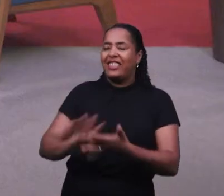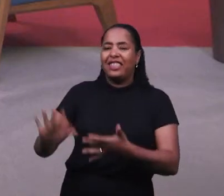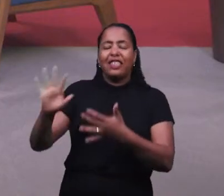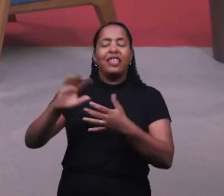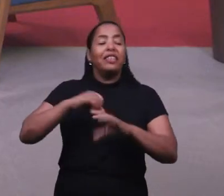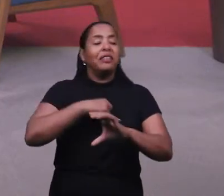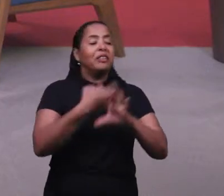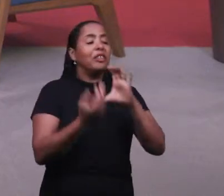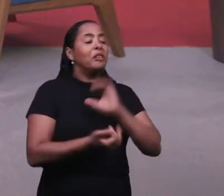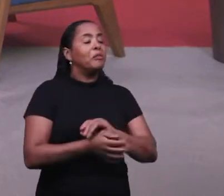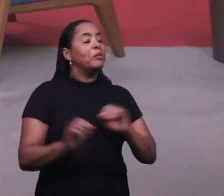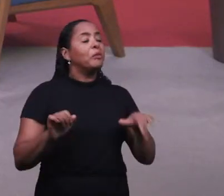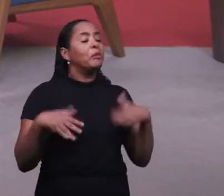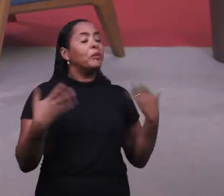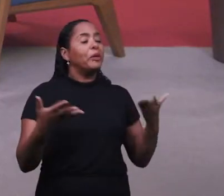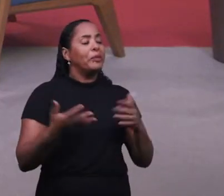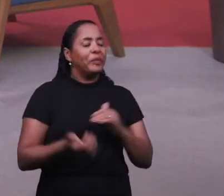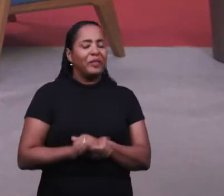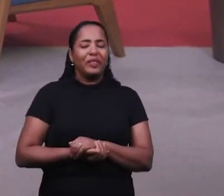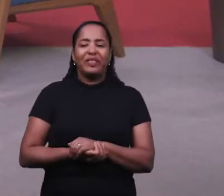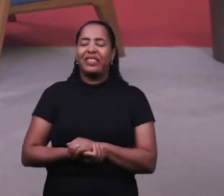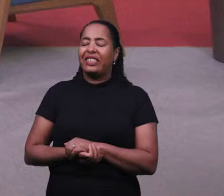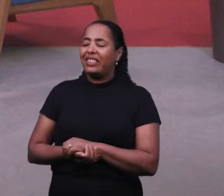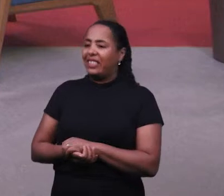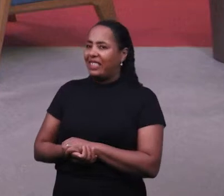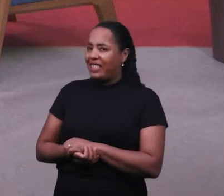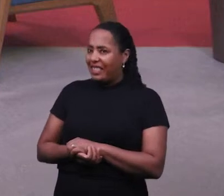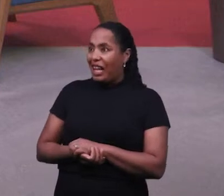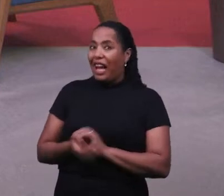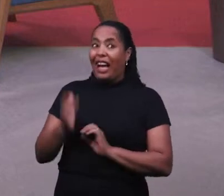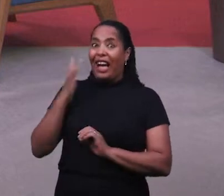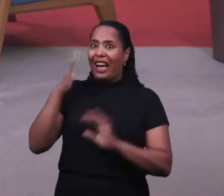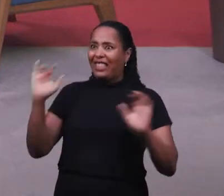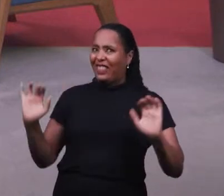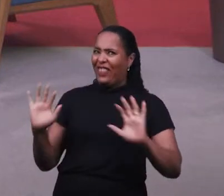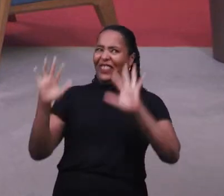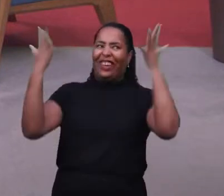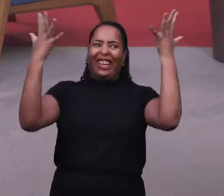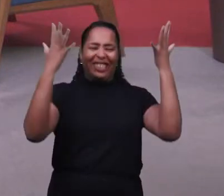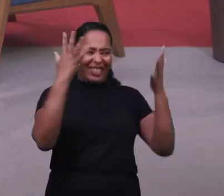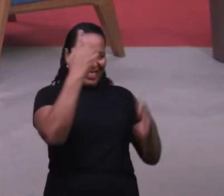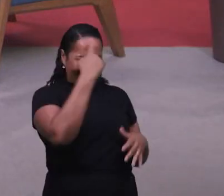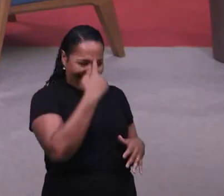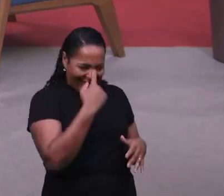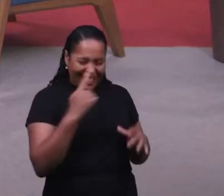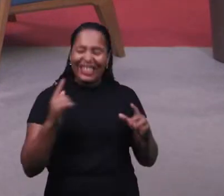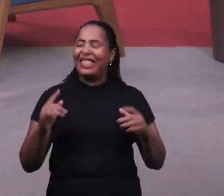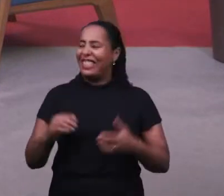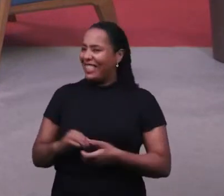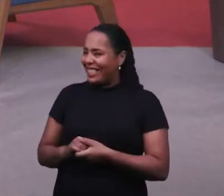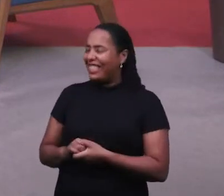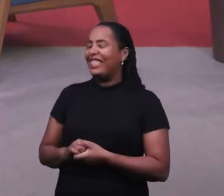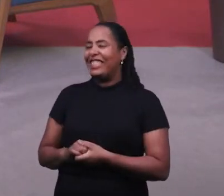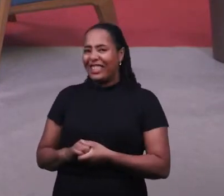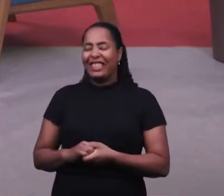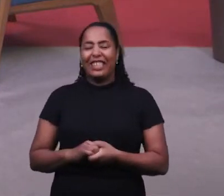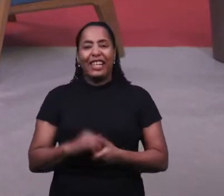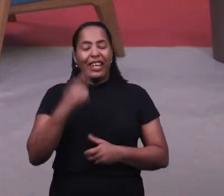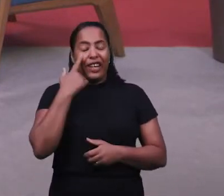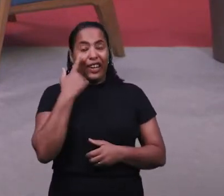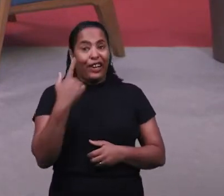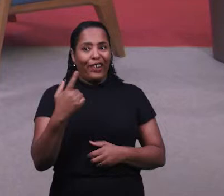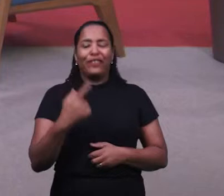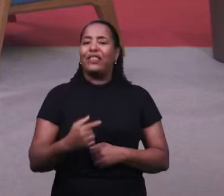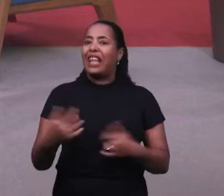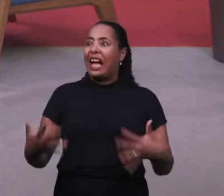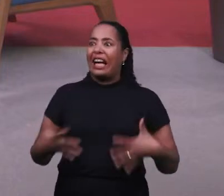et tambourins. Quel est l'aspect que nous pouvons aborder? Alors, je pense qu'on a fait une fête là-bas, n'est-ce pas? Oui,